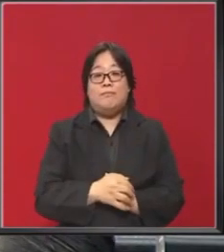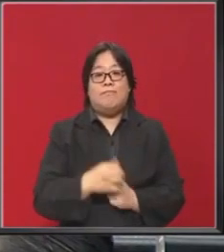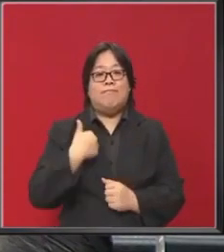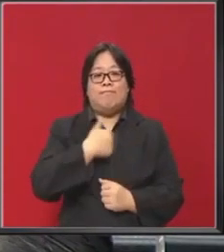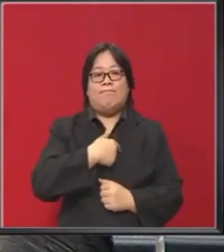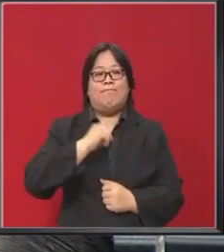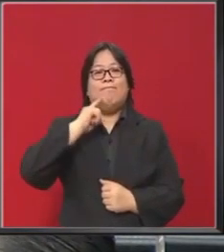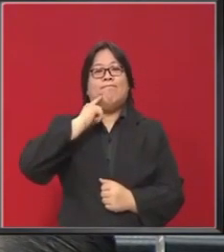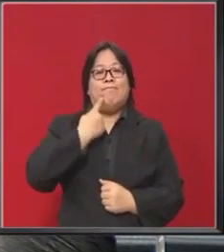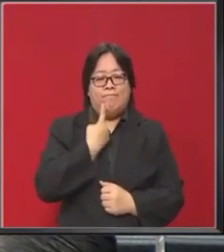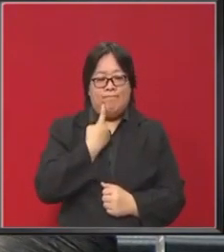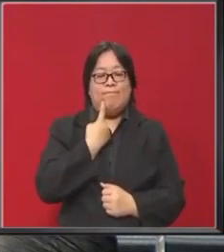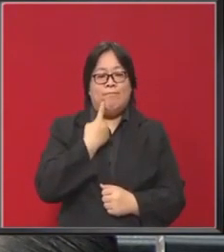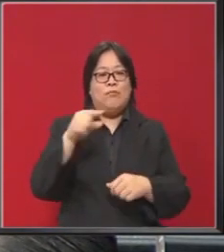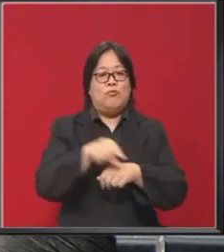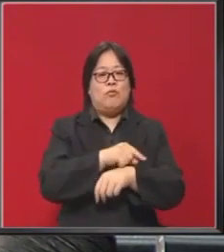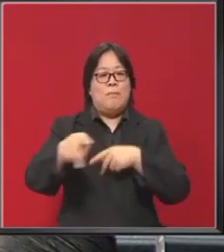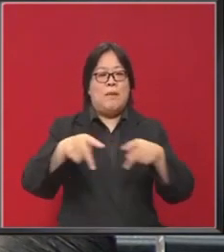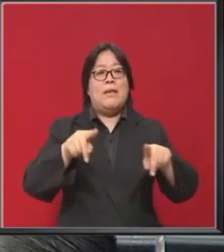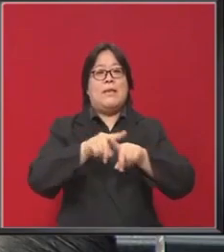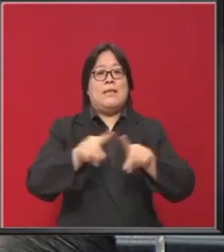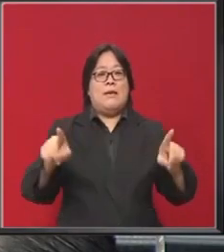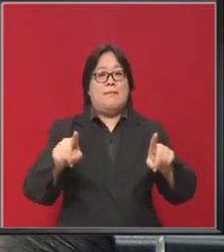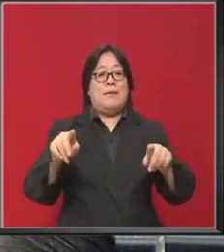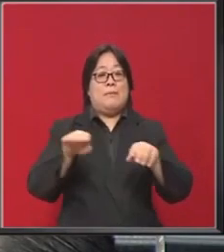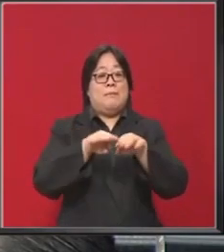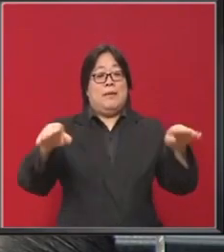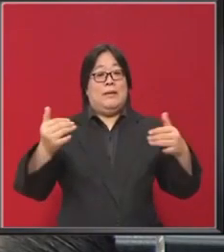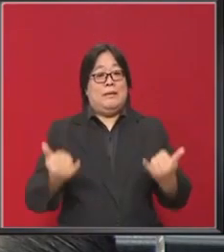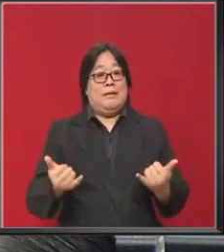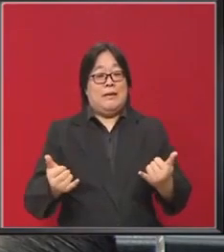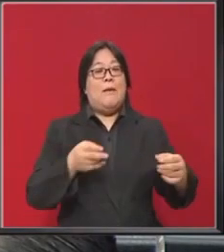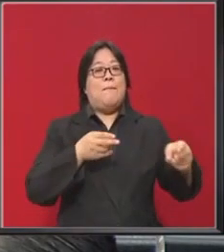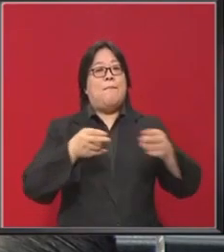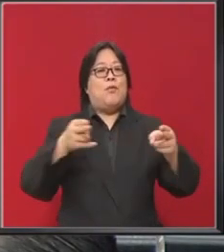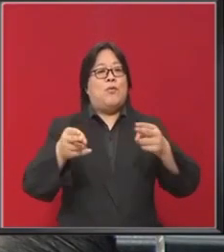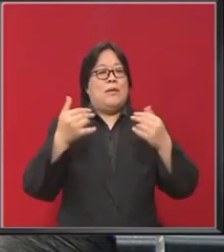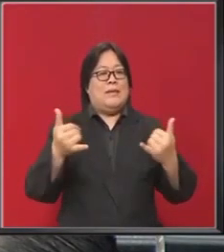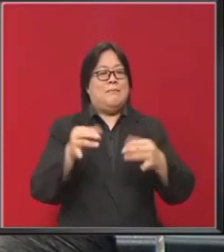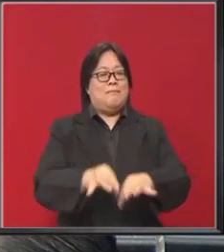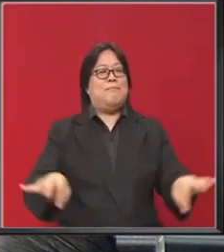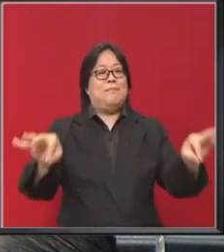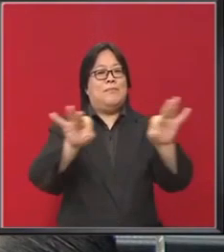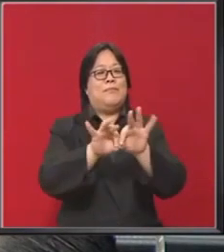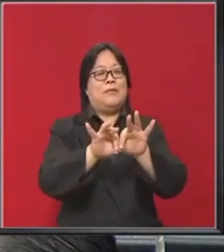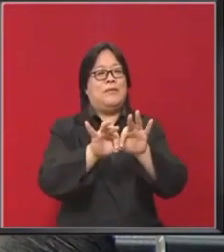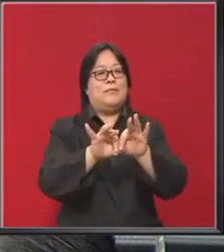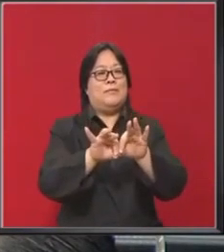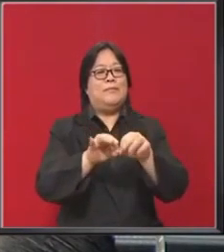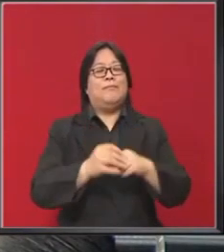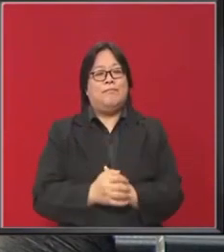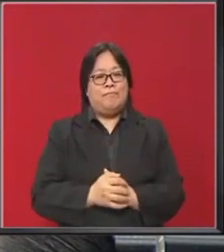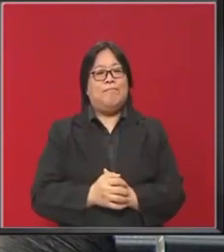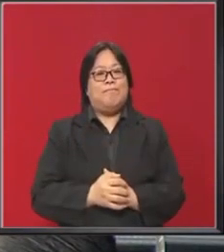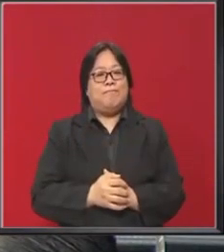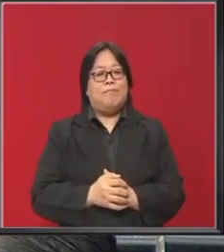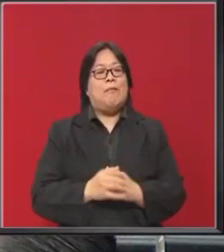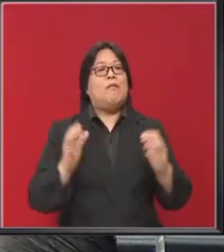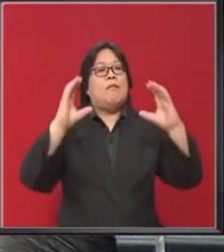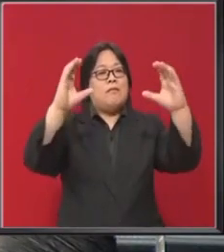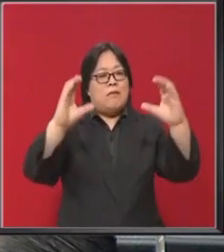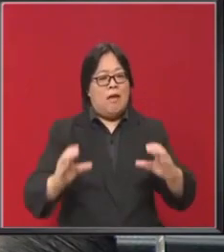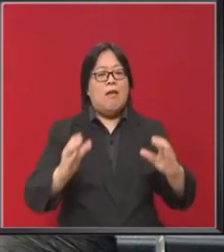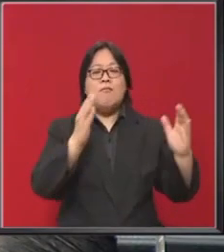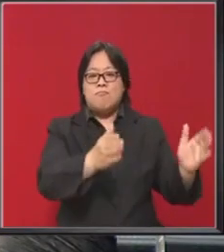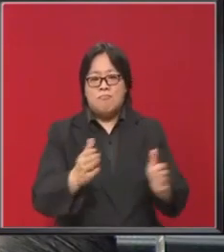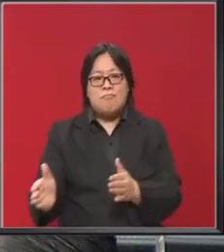memandang serius isu peningkatan plastik ini tetapi yang tinggi PK ini Hai pengurusan sisa tersebut dengan Flap dengan dengan